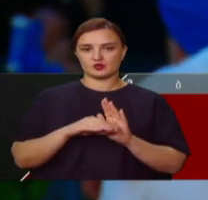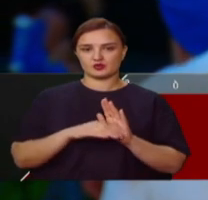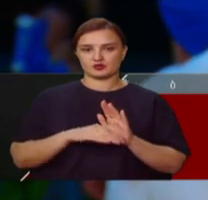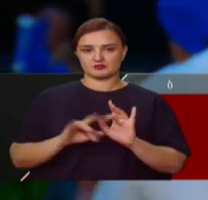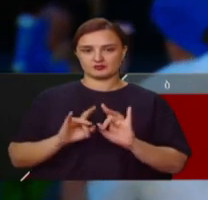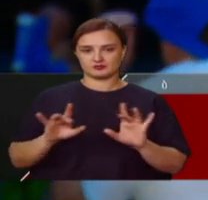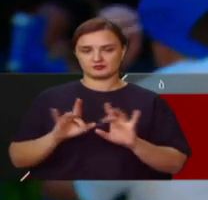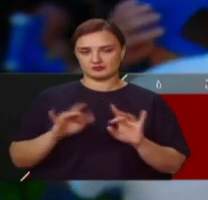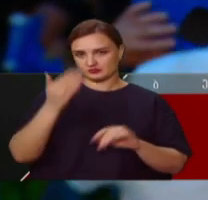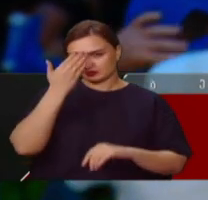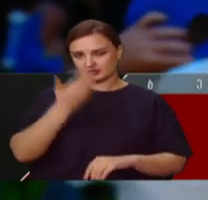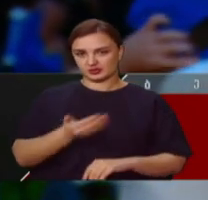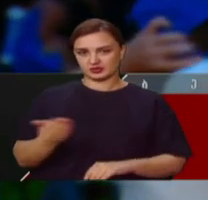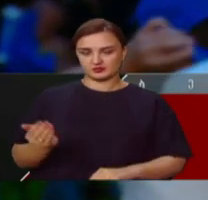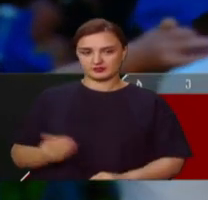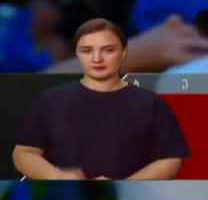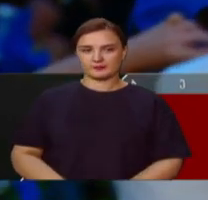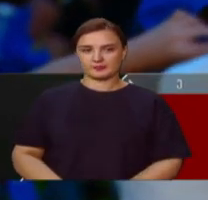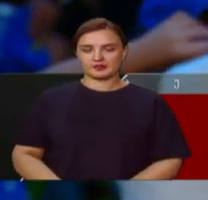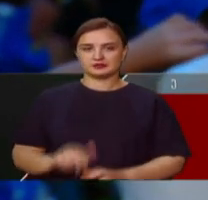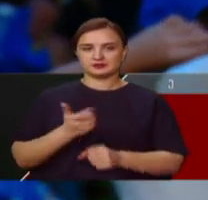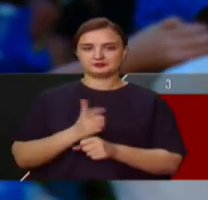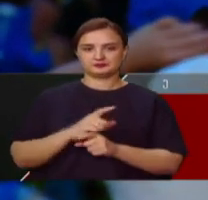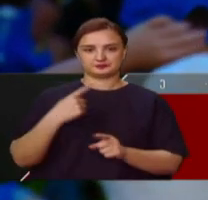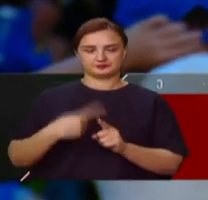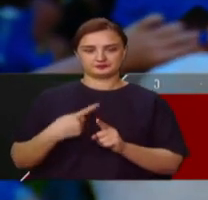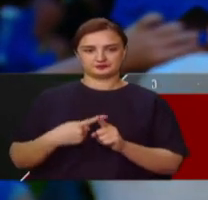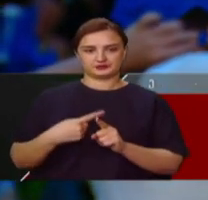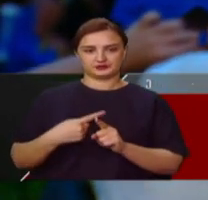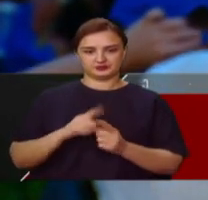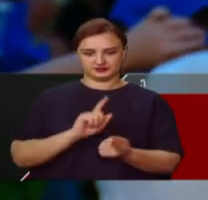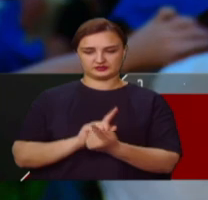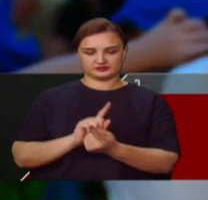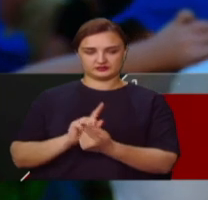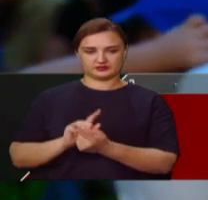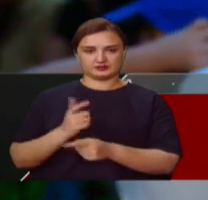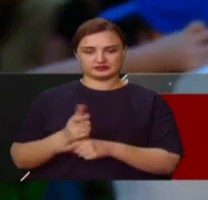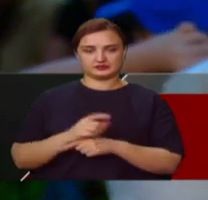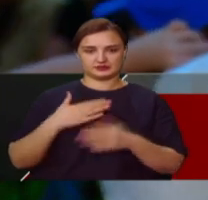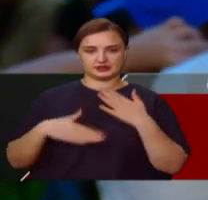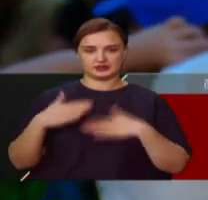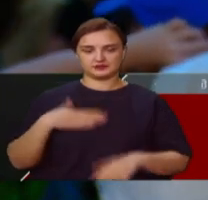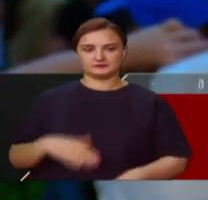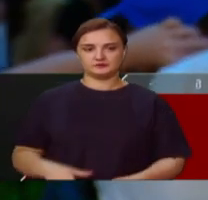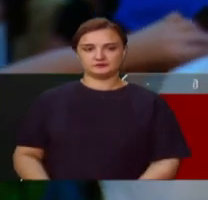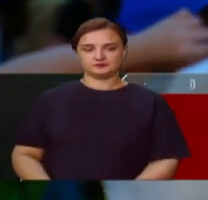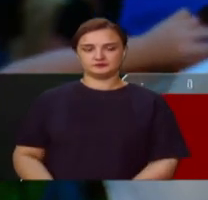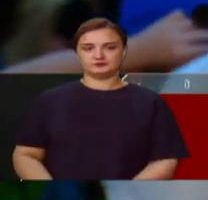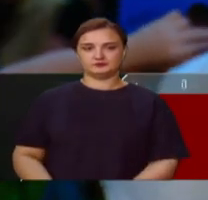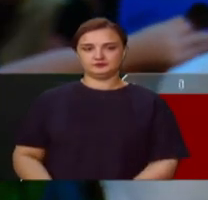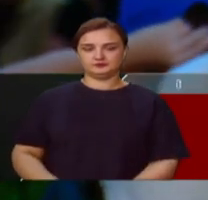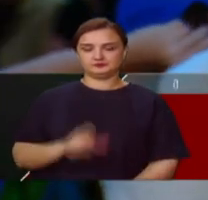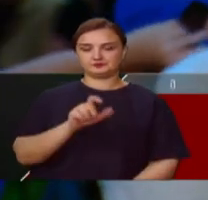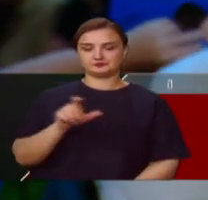ჩვენ მოსახლეობას ძალიან დადებითად ხვდება რა ძალიან მიხარია